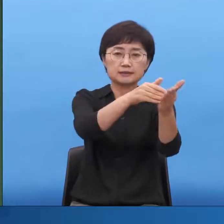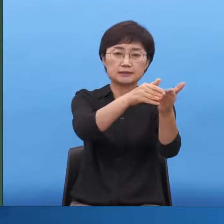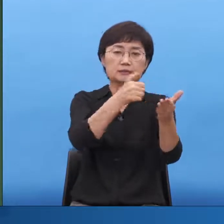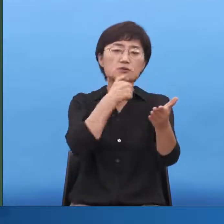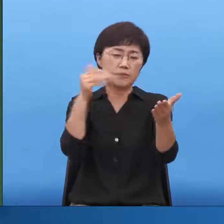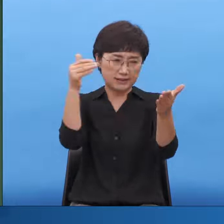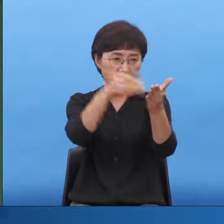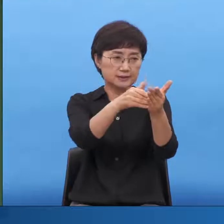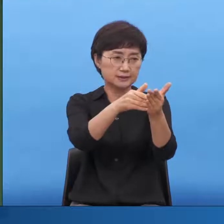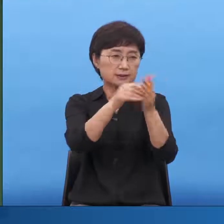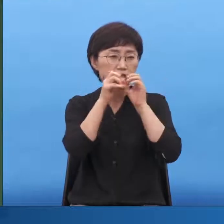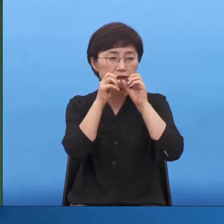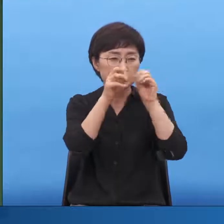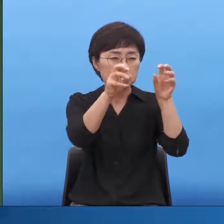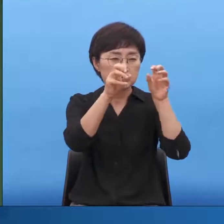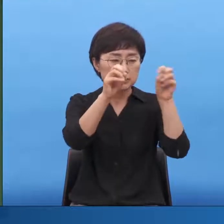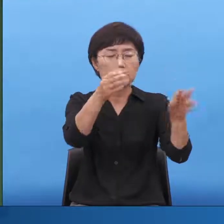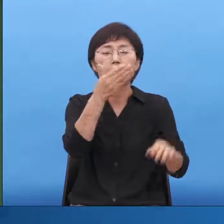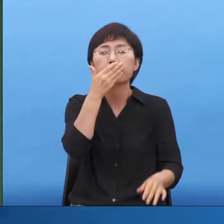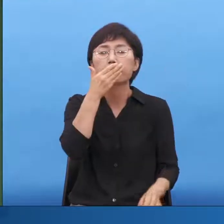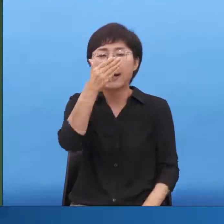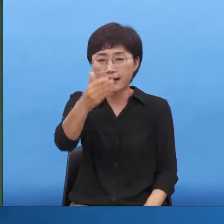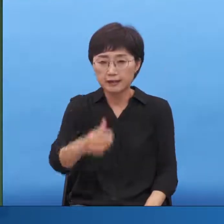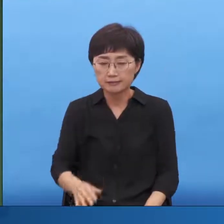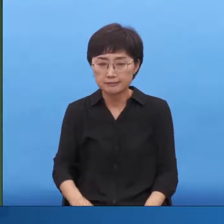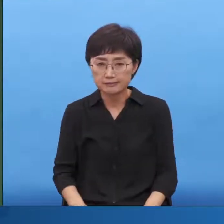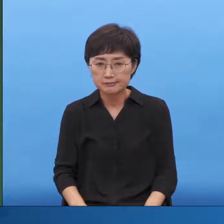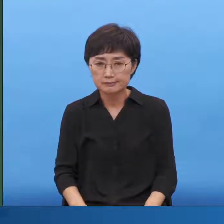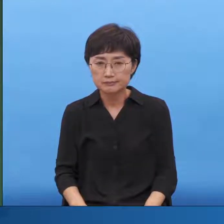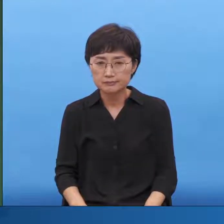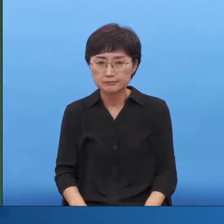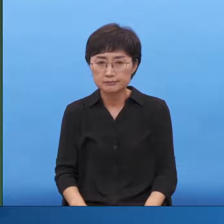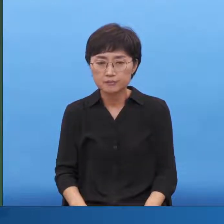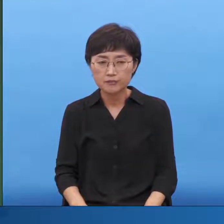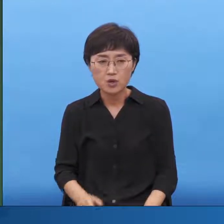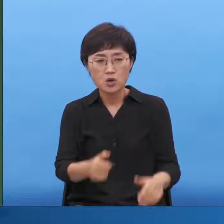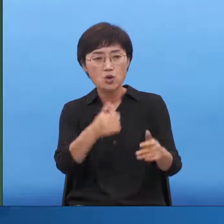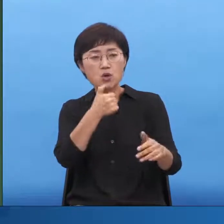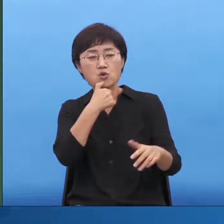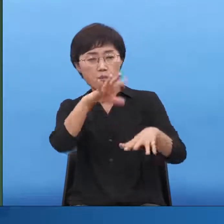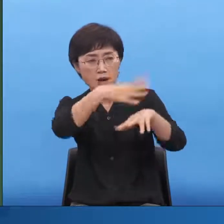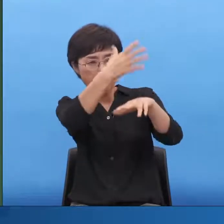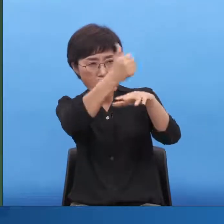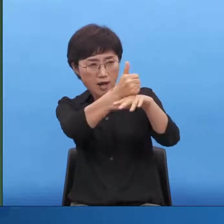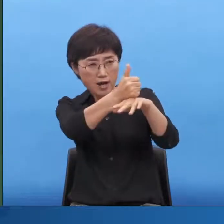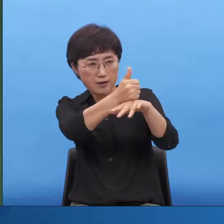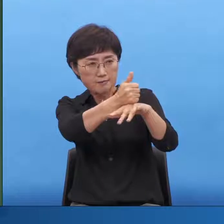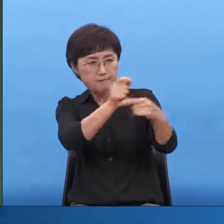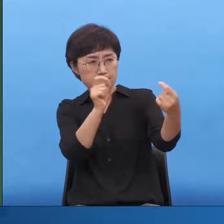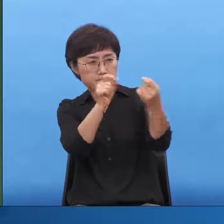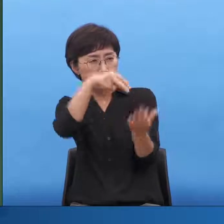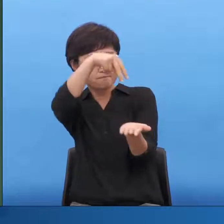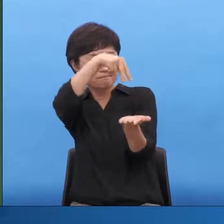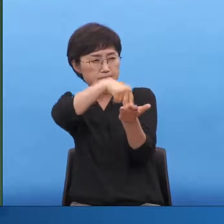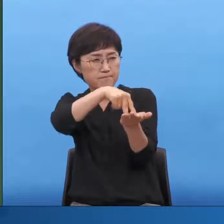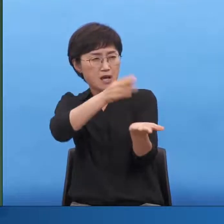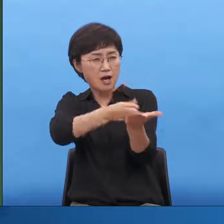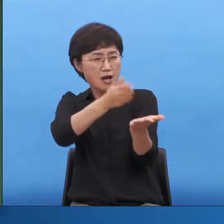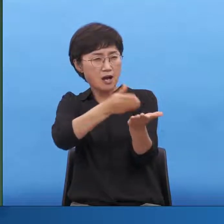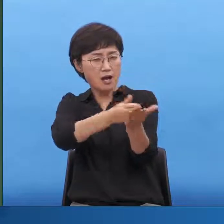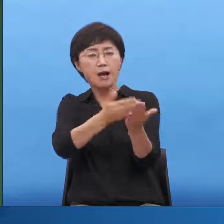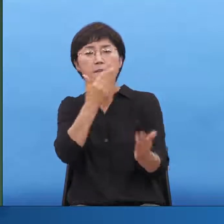这样在罗马要做我的见证。 로마에서도 증거되어야 하리라. 在罗马也要传达和见证。 가이사 앞에 서야 하리라. 毕竟站在凯撒面前。 이런 언약들이 다 이루어진 거예요.